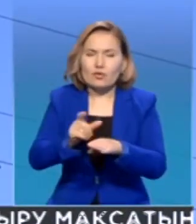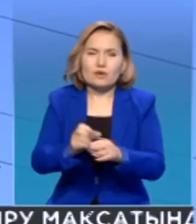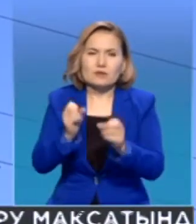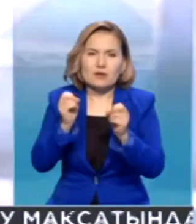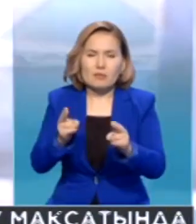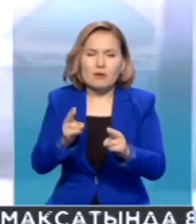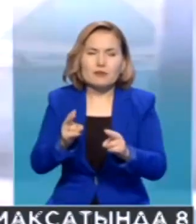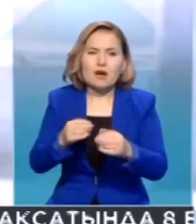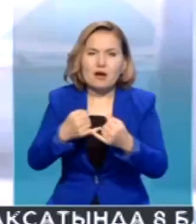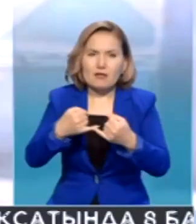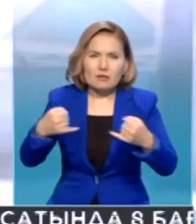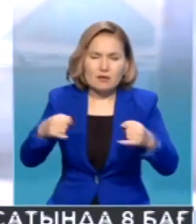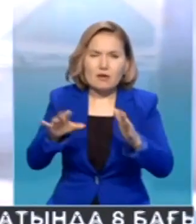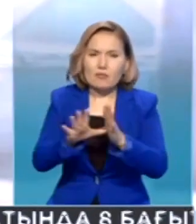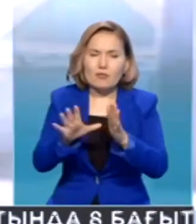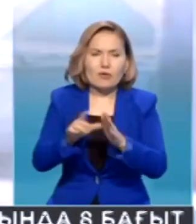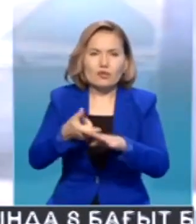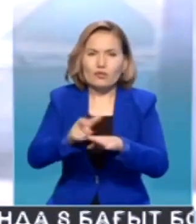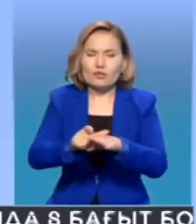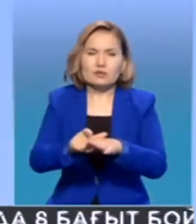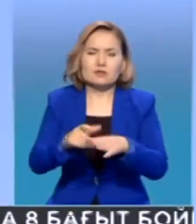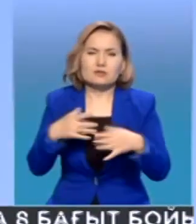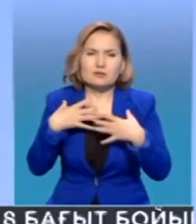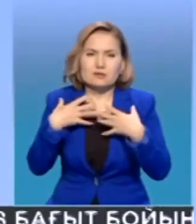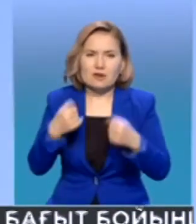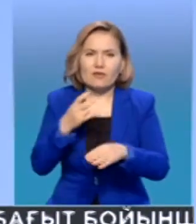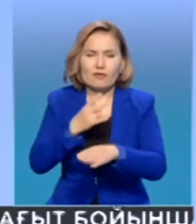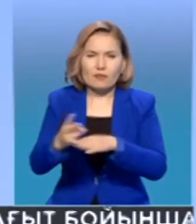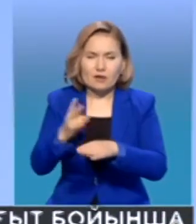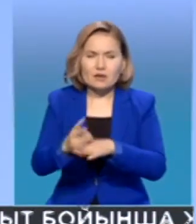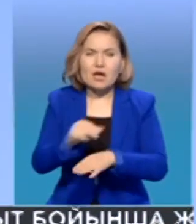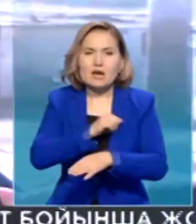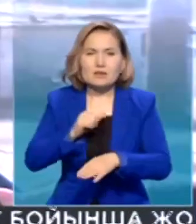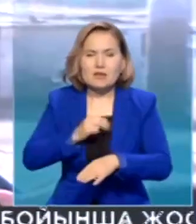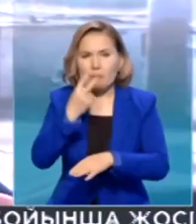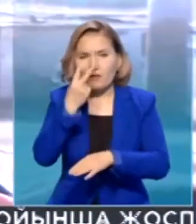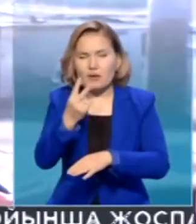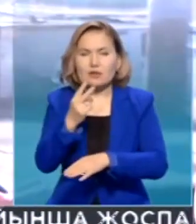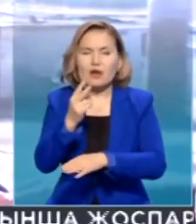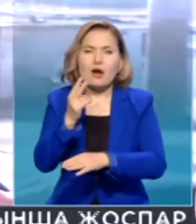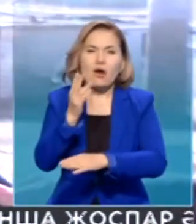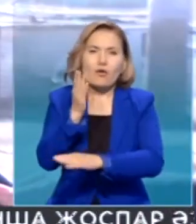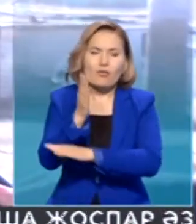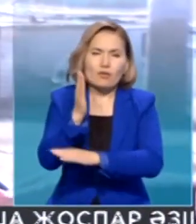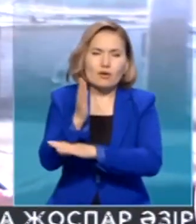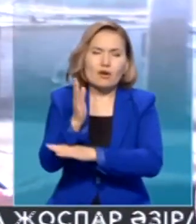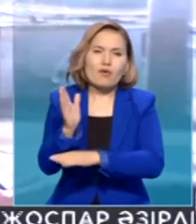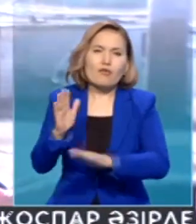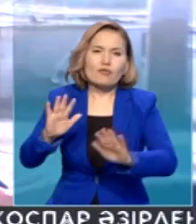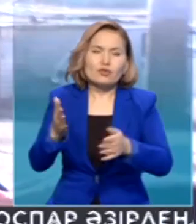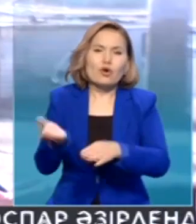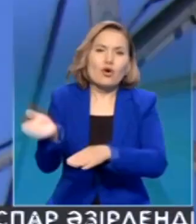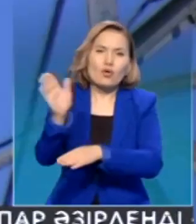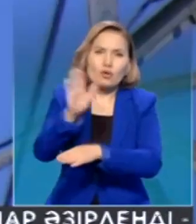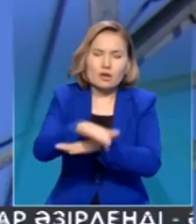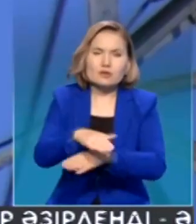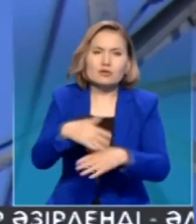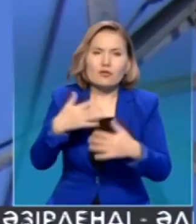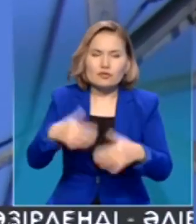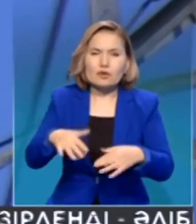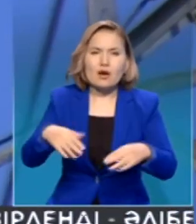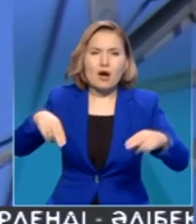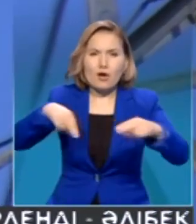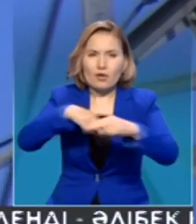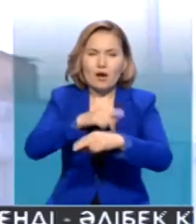жүруге мәжбүр. Мына столба уже көріп тұрсыздар әнде. Енді мына құласа, мына бүкіл адам, мына жерде неше түрлі адам өтеді.